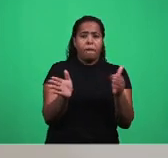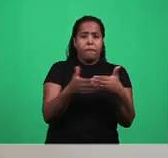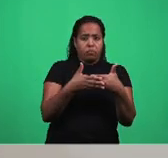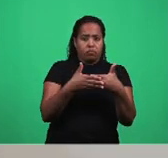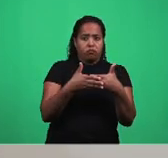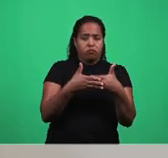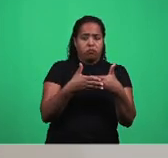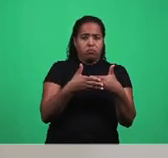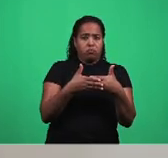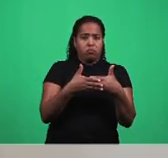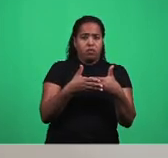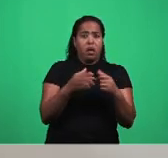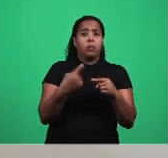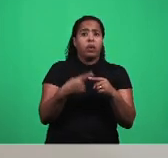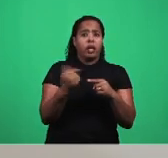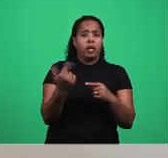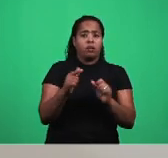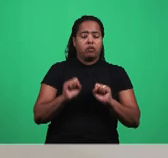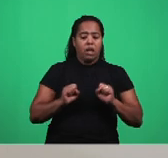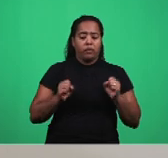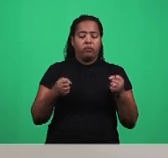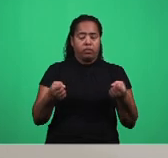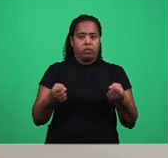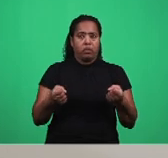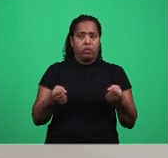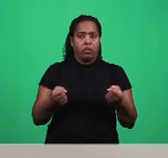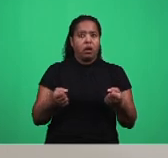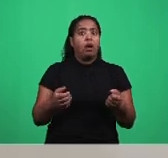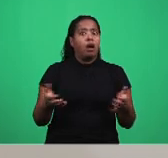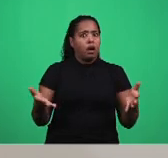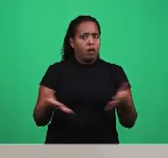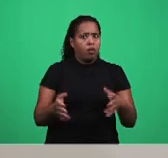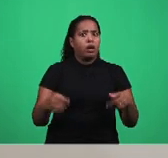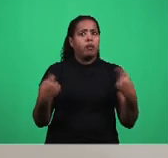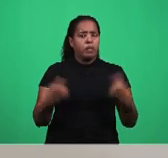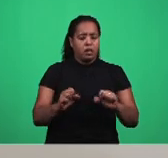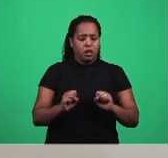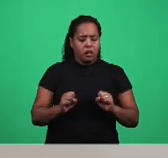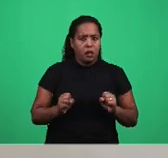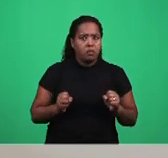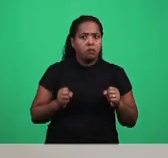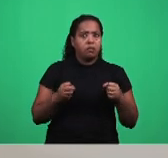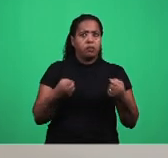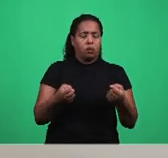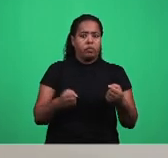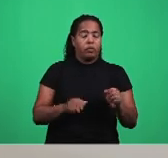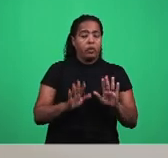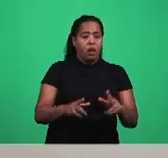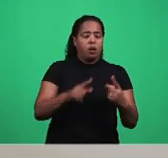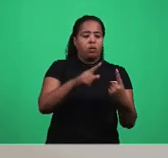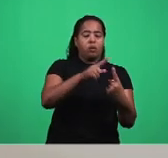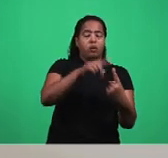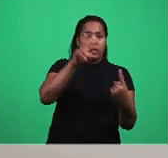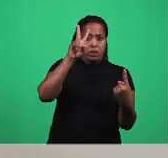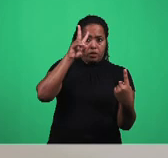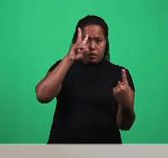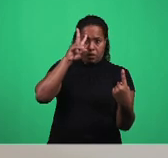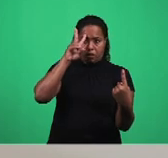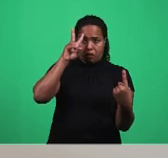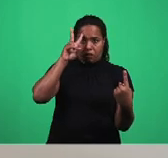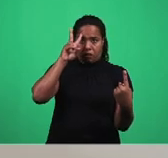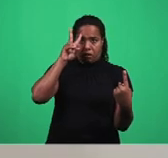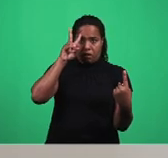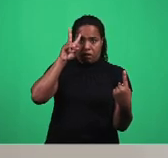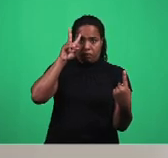pas prendre du temps. Donc, voyez bien, lundi et mardi, le pasteur il va porter un message pour l'église